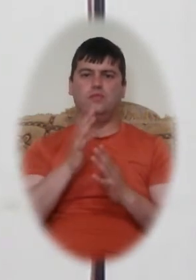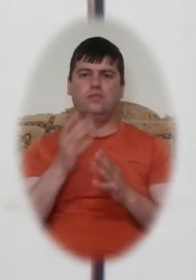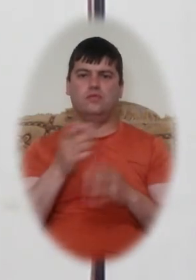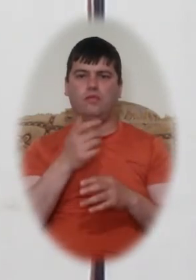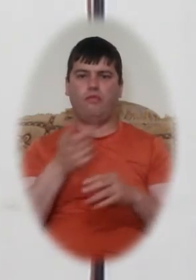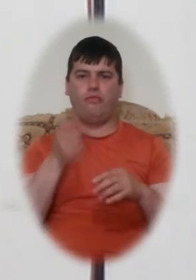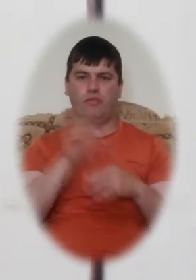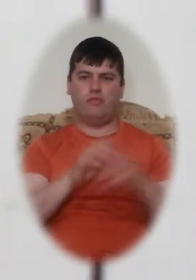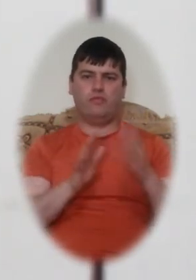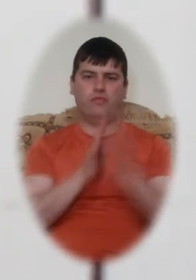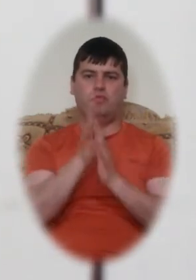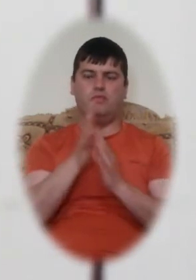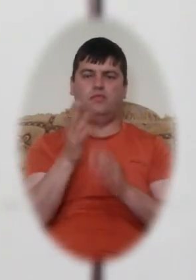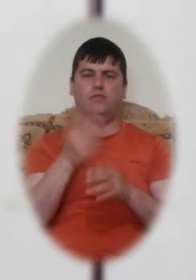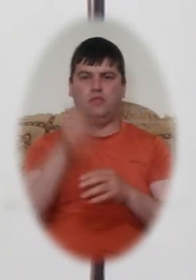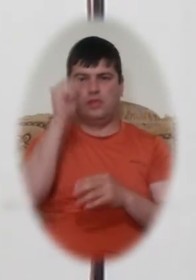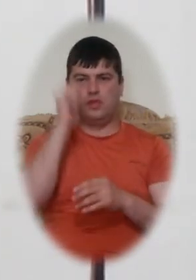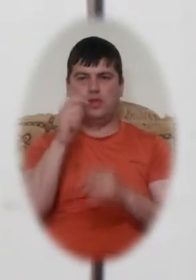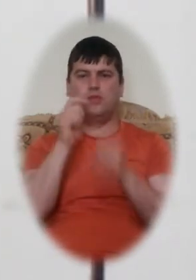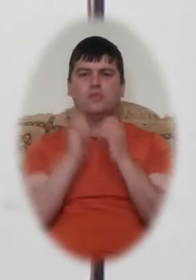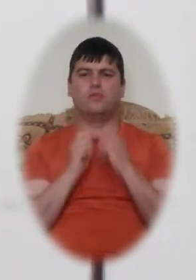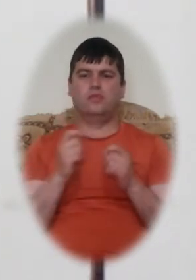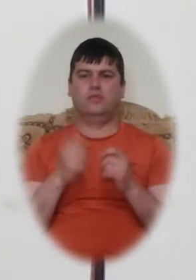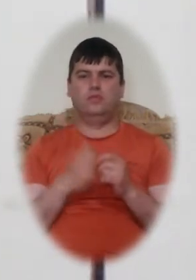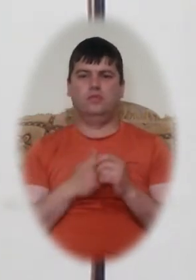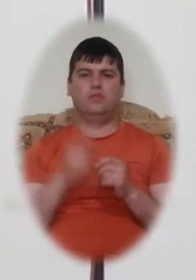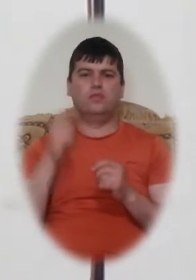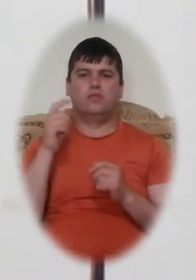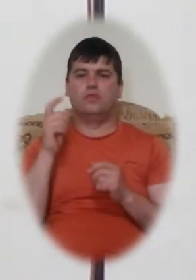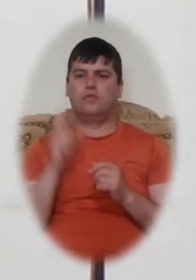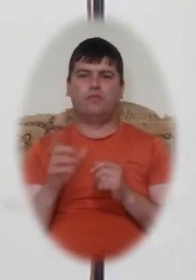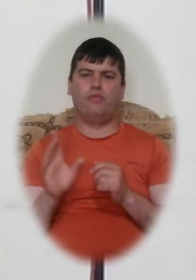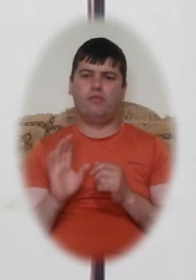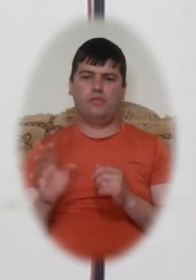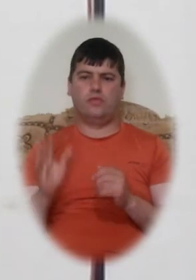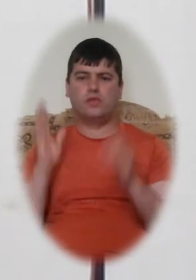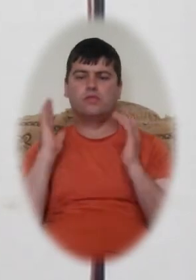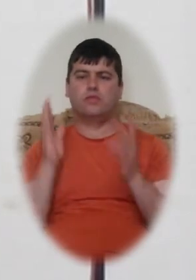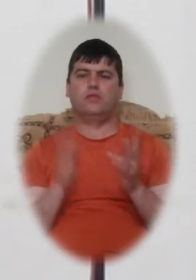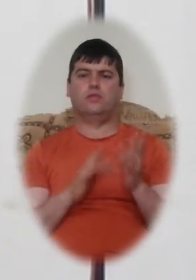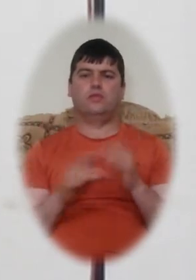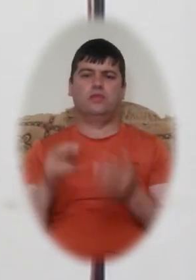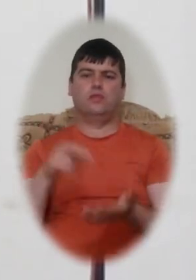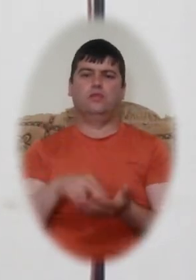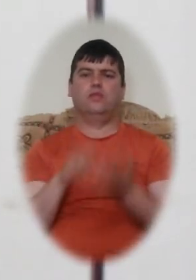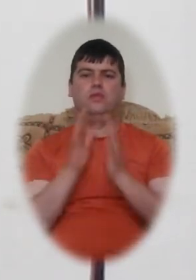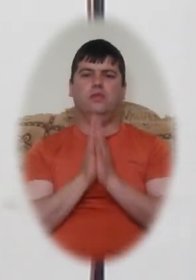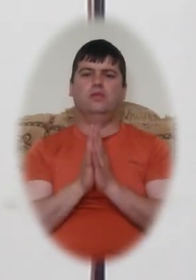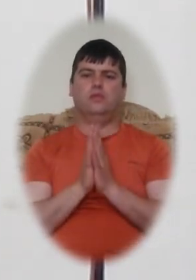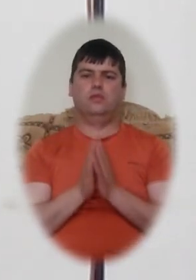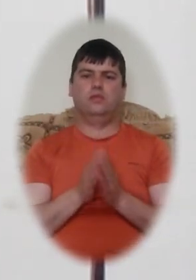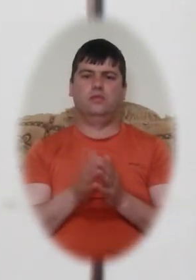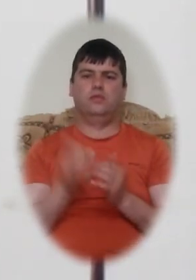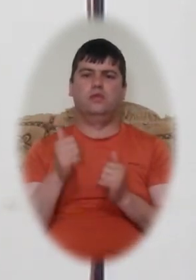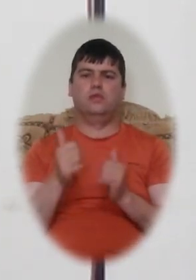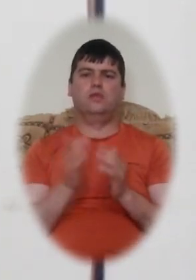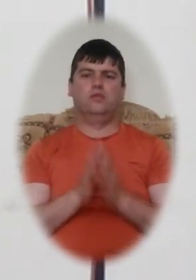ավերի կաչի սայ աստըծոր պարգեր նր մաս կասկաններ, պարք իսութին եմ ասայնե ա